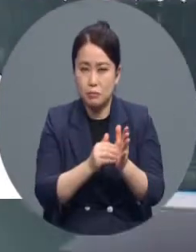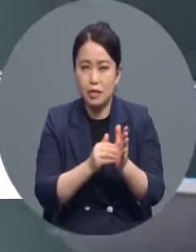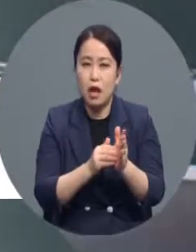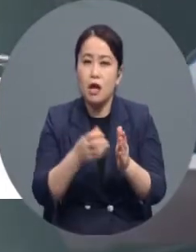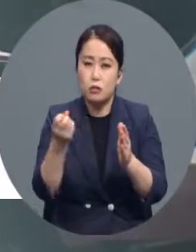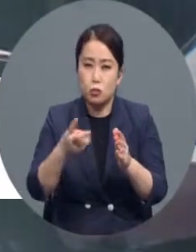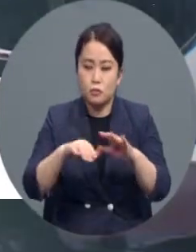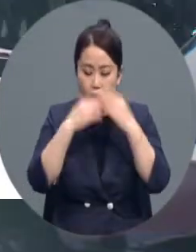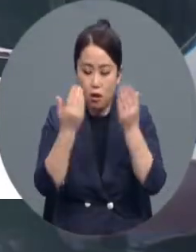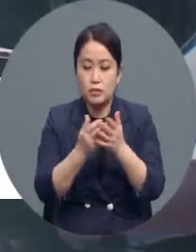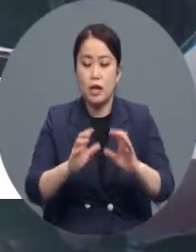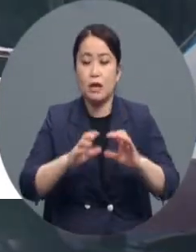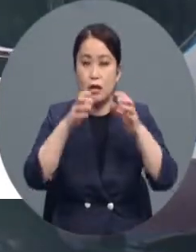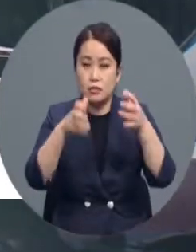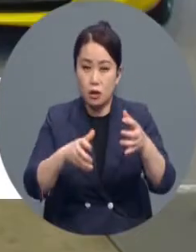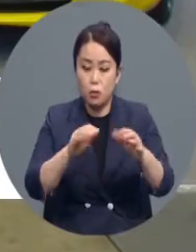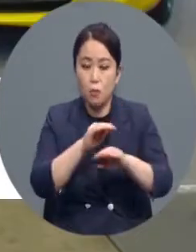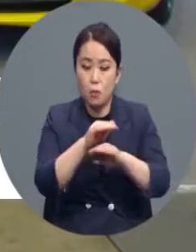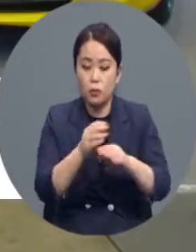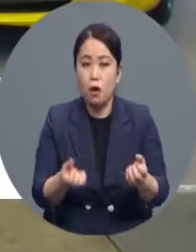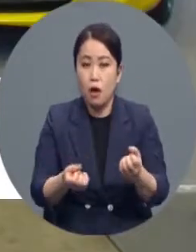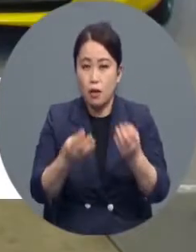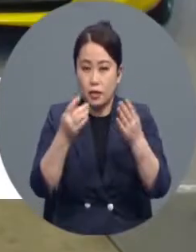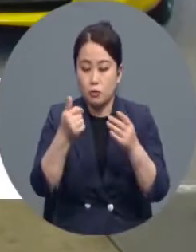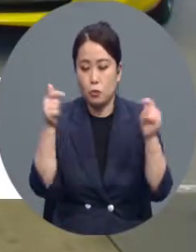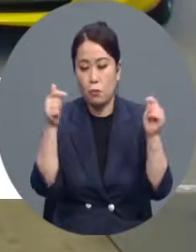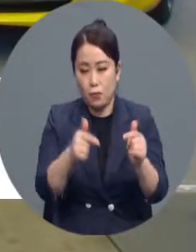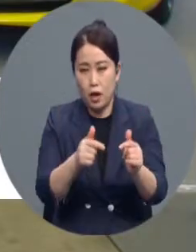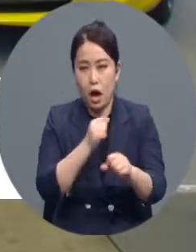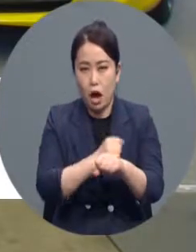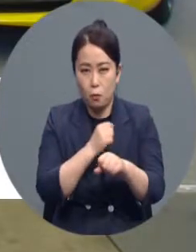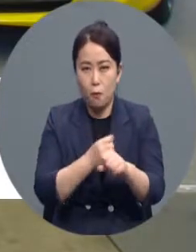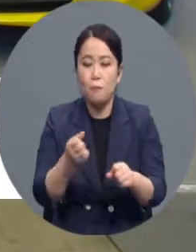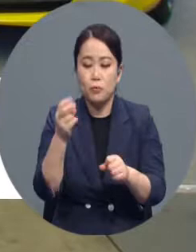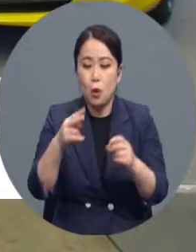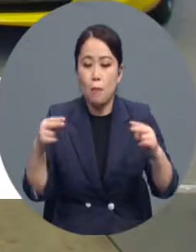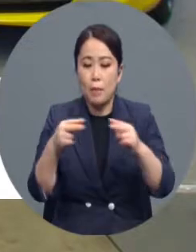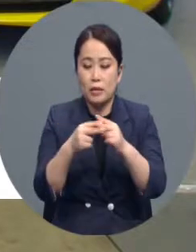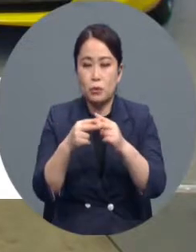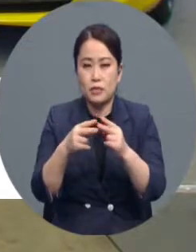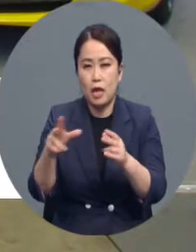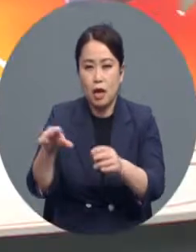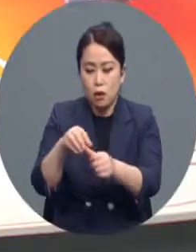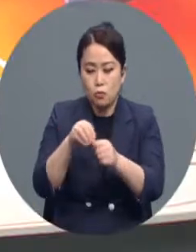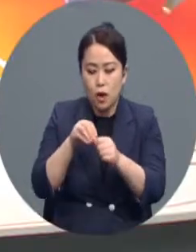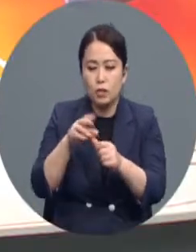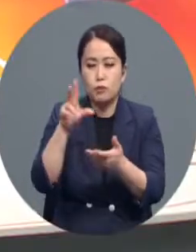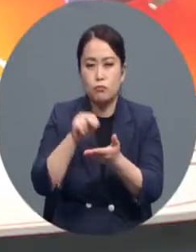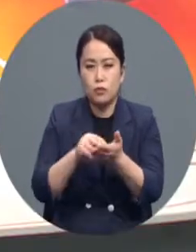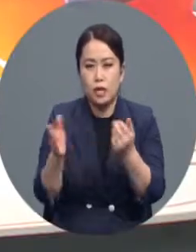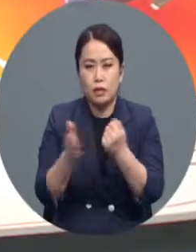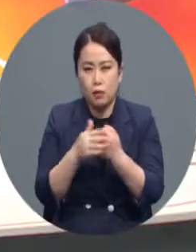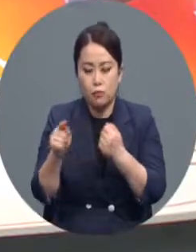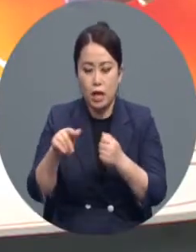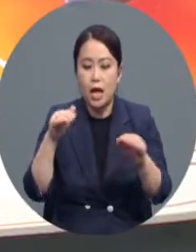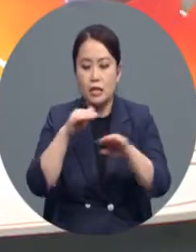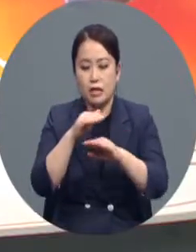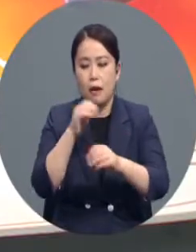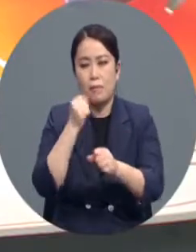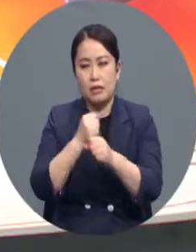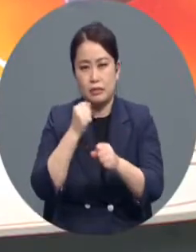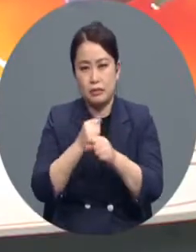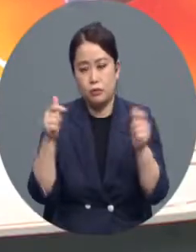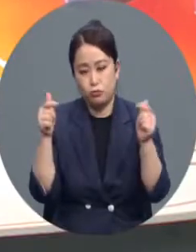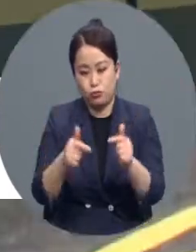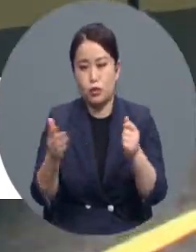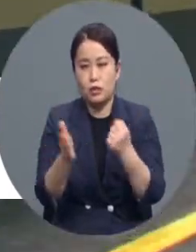위상이 축소되고 반도체 수급 문제로 신차 출시가 지연되는 등의 영향 때문입니다. 이에 따라 부산 모터쇼는 다양한